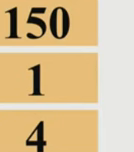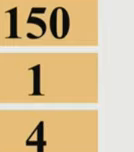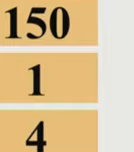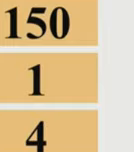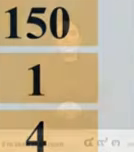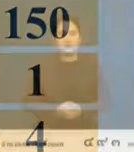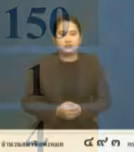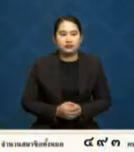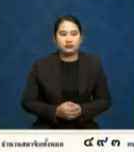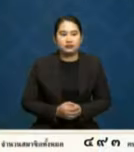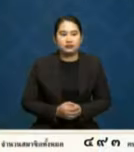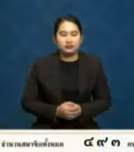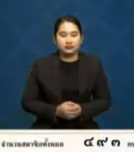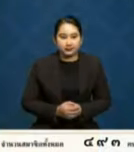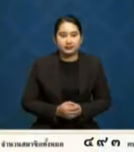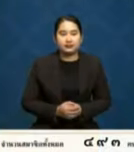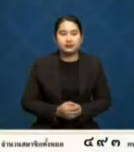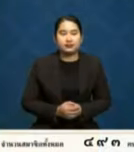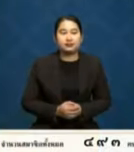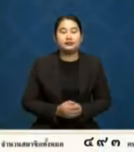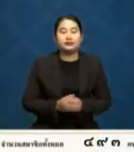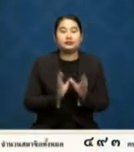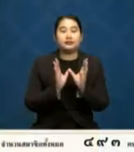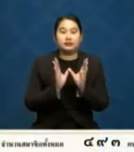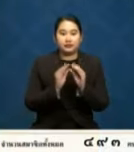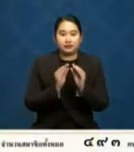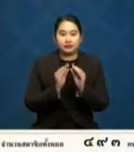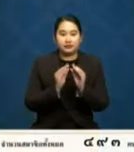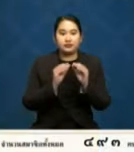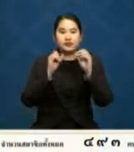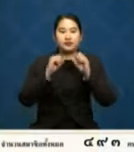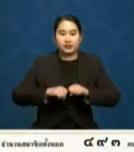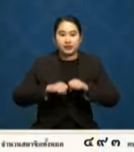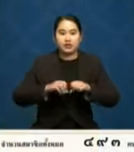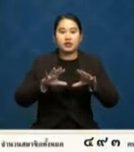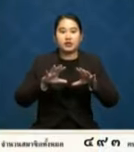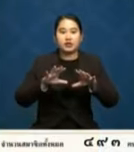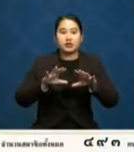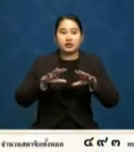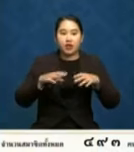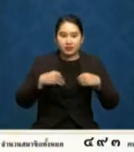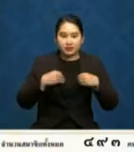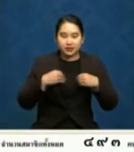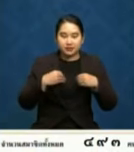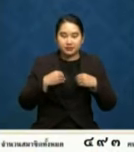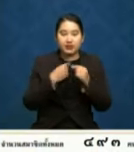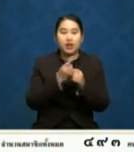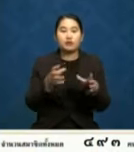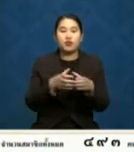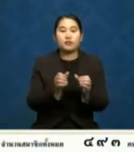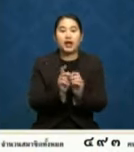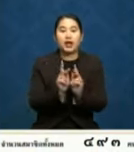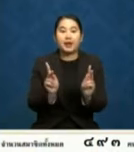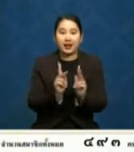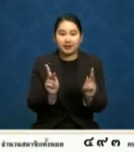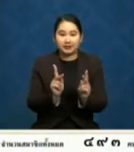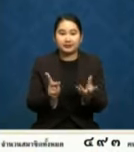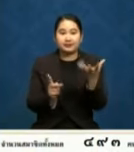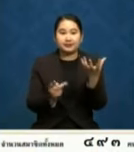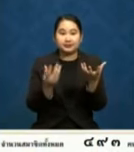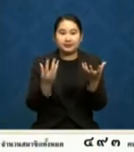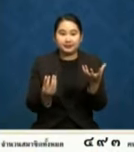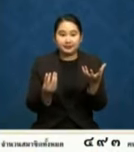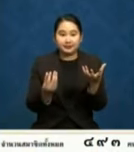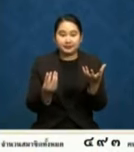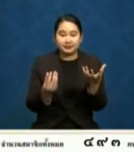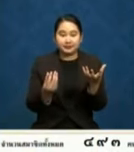เสียง 4นะครับเ่อเป็นอันว่าที่ประชุมมีมติเห็นควรเเห็นด้วยกับคณะเอ่อเป็นอัน